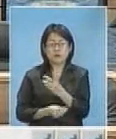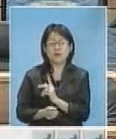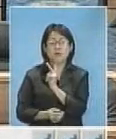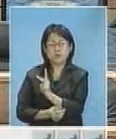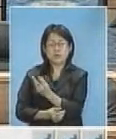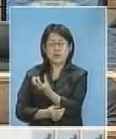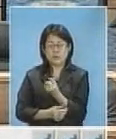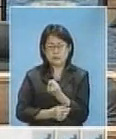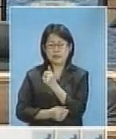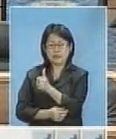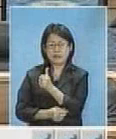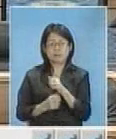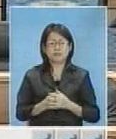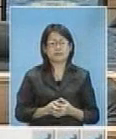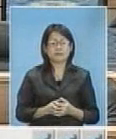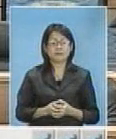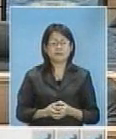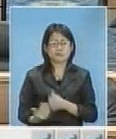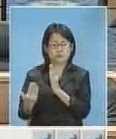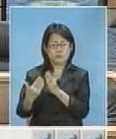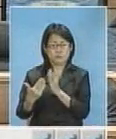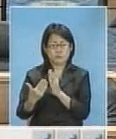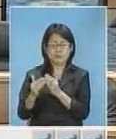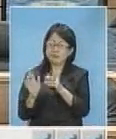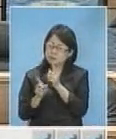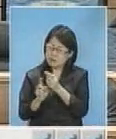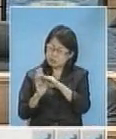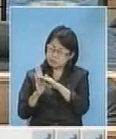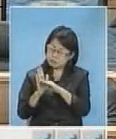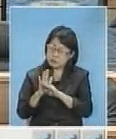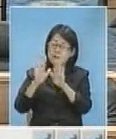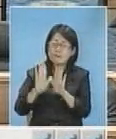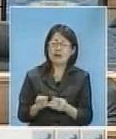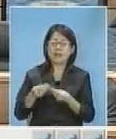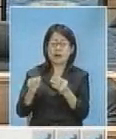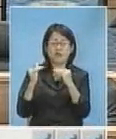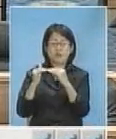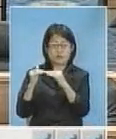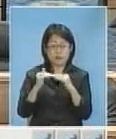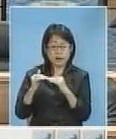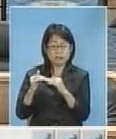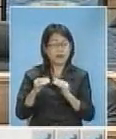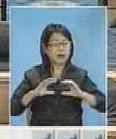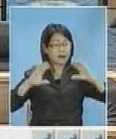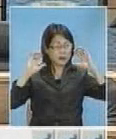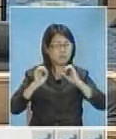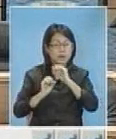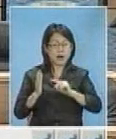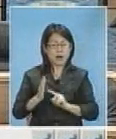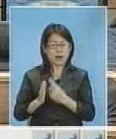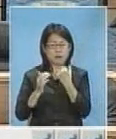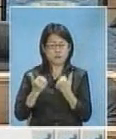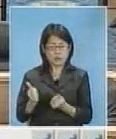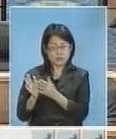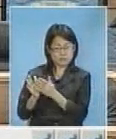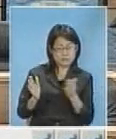อกาสในการเข้าถึงแหล่งเงินด้วยเงื่อนไขที่มีความเป็นธรรม แต่รัฐบาลบอกว่าจากนี้ไปเนี่ย